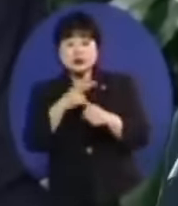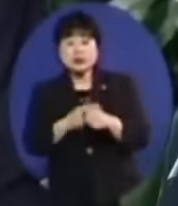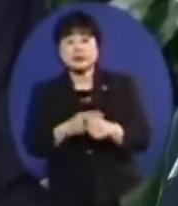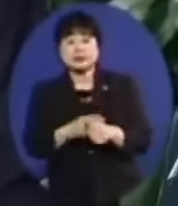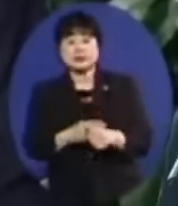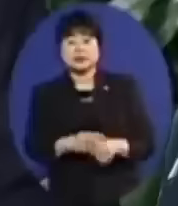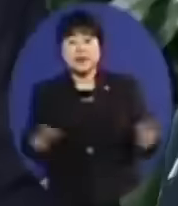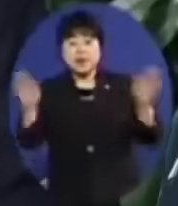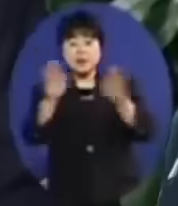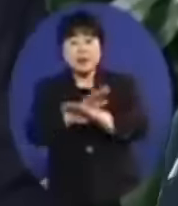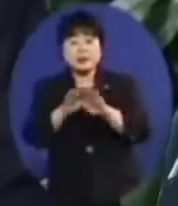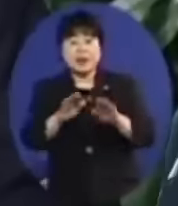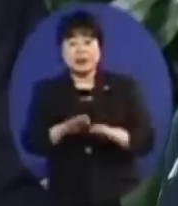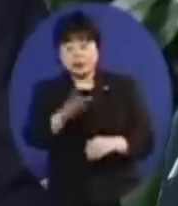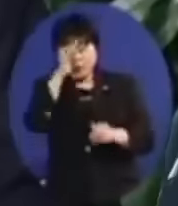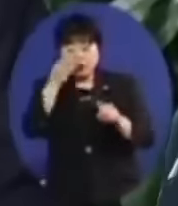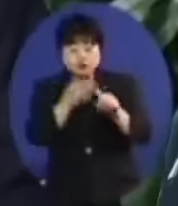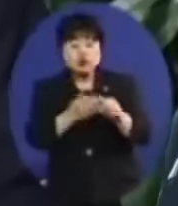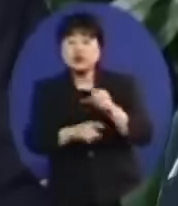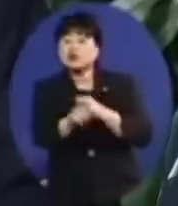밤낮 치게 만들었냐 하면은